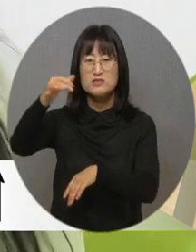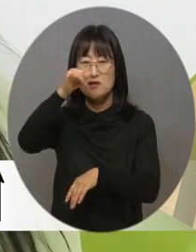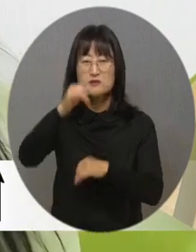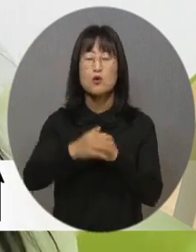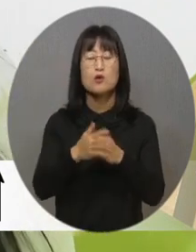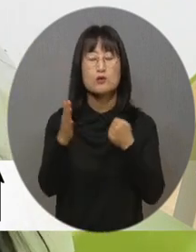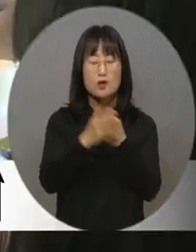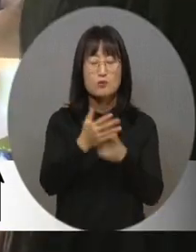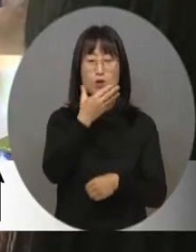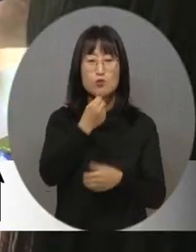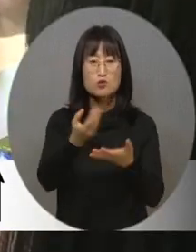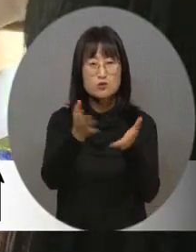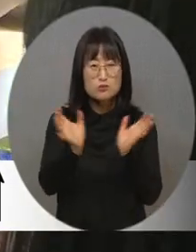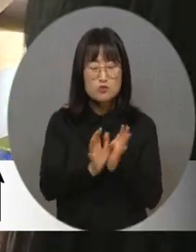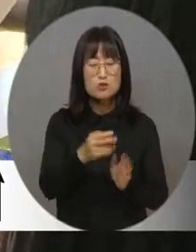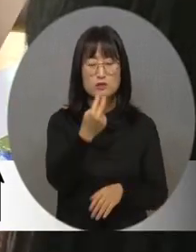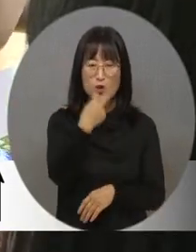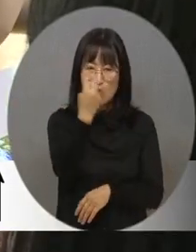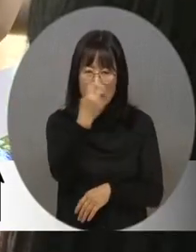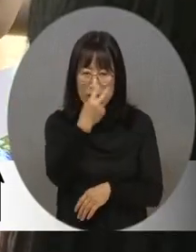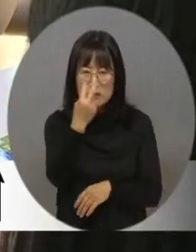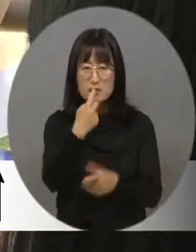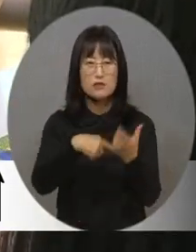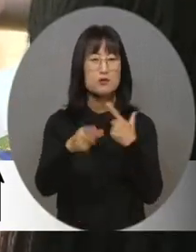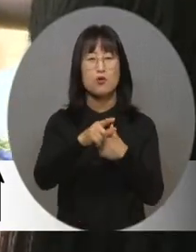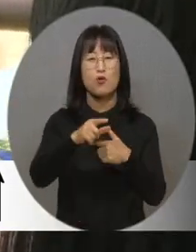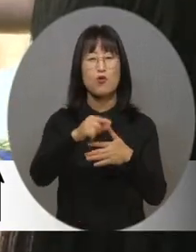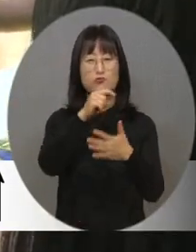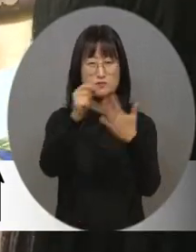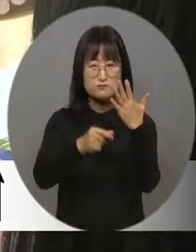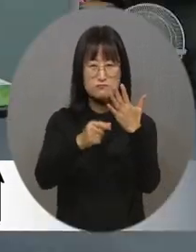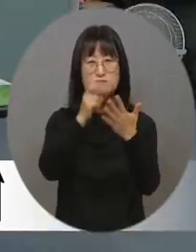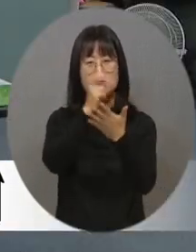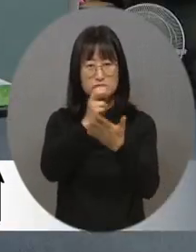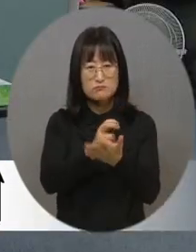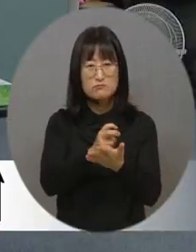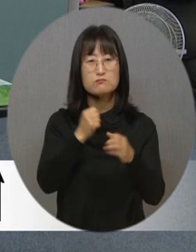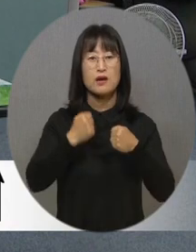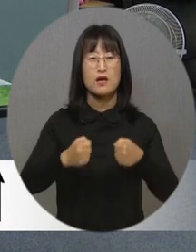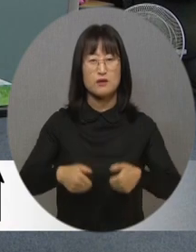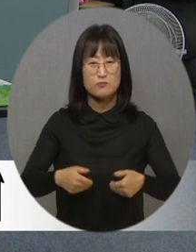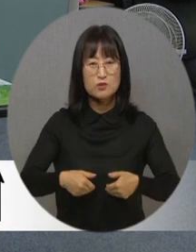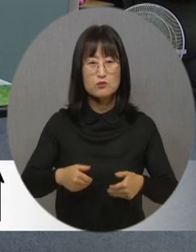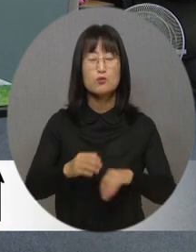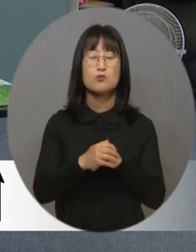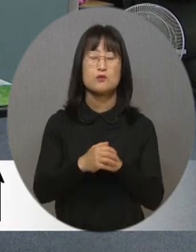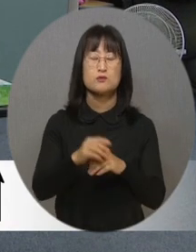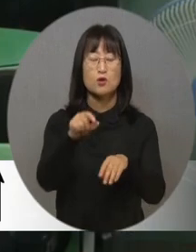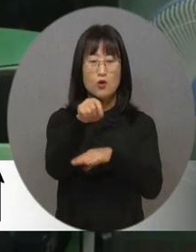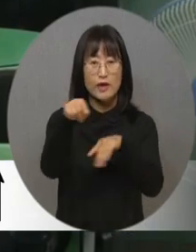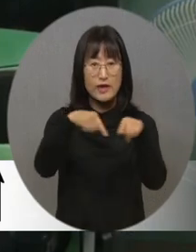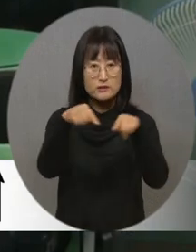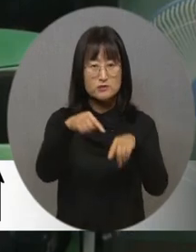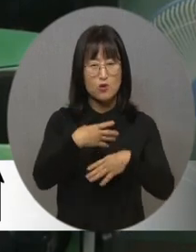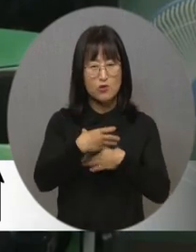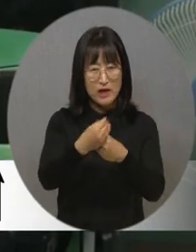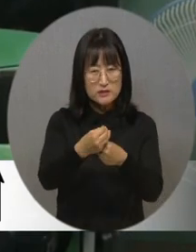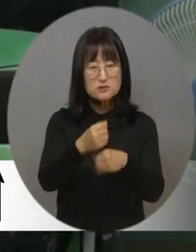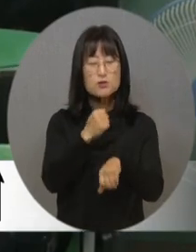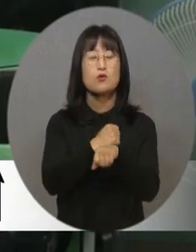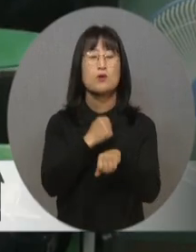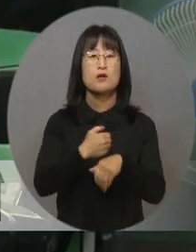단과 관리에 관한 지침 강화 등을 통해 행정 처분 등 실효성 있는 방안을 마련해 서비스 가격을 안정시켜야